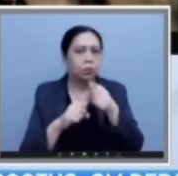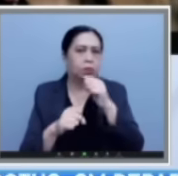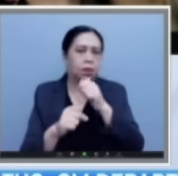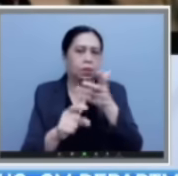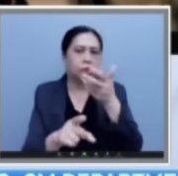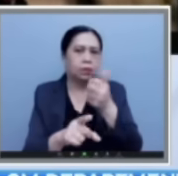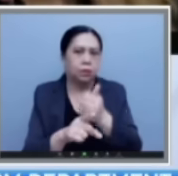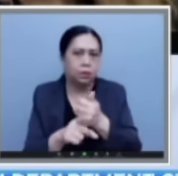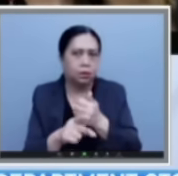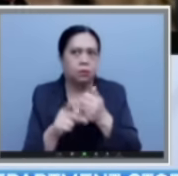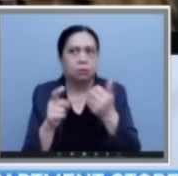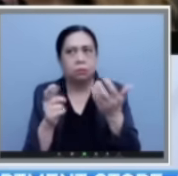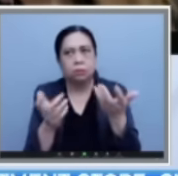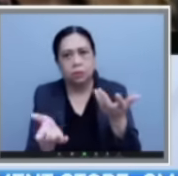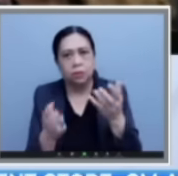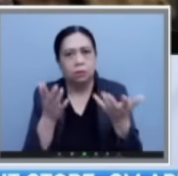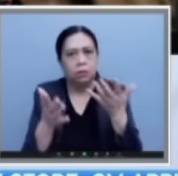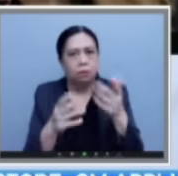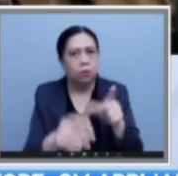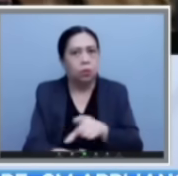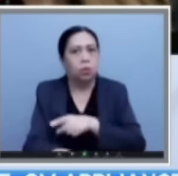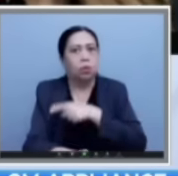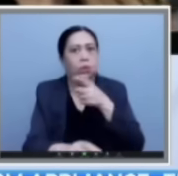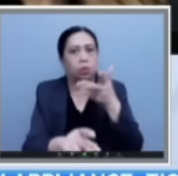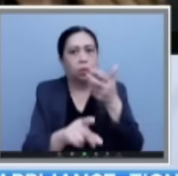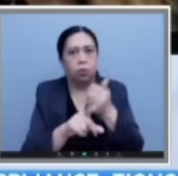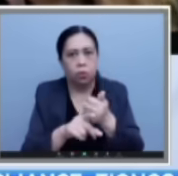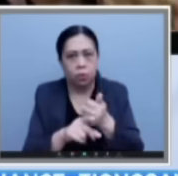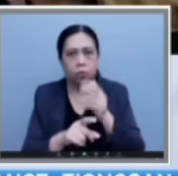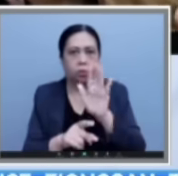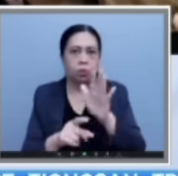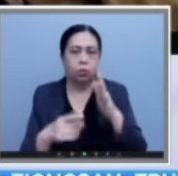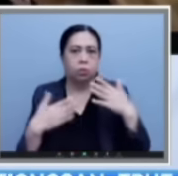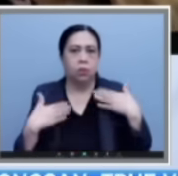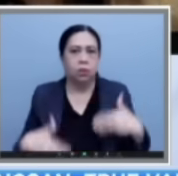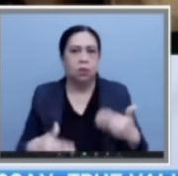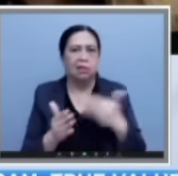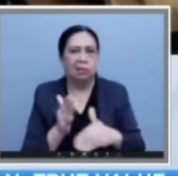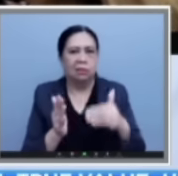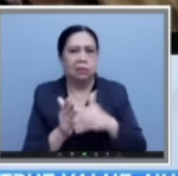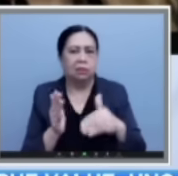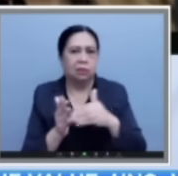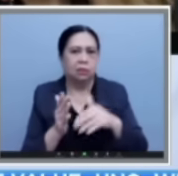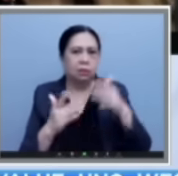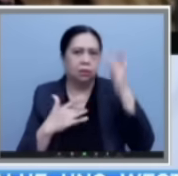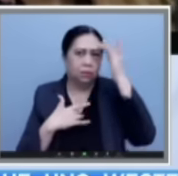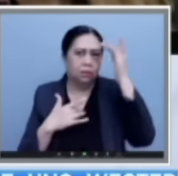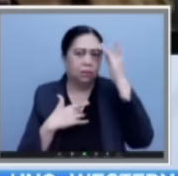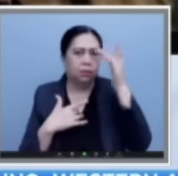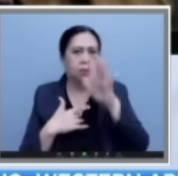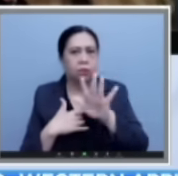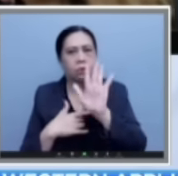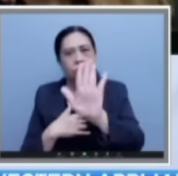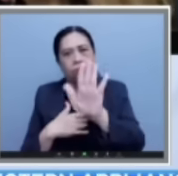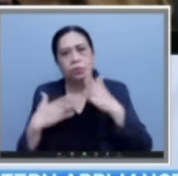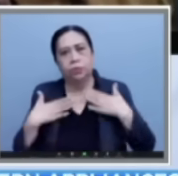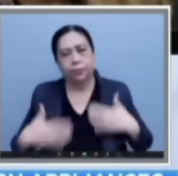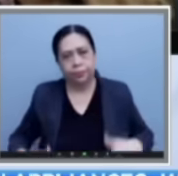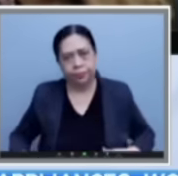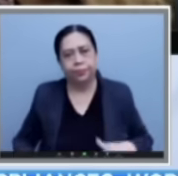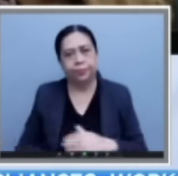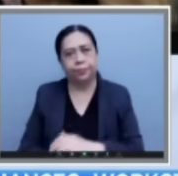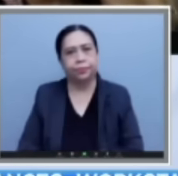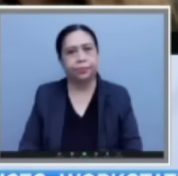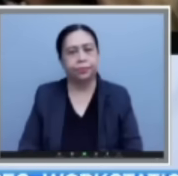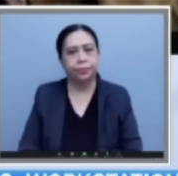na Medyo baka matagal po ang maging chronic long or long term yung effect nito sa ating kalusugan